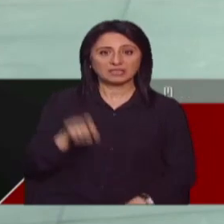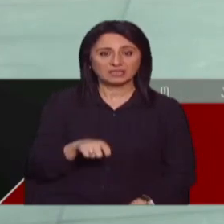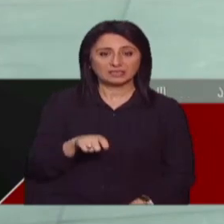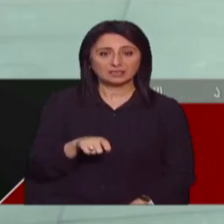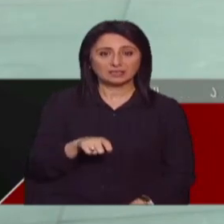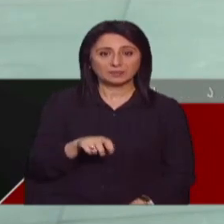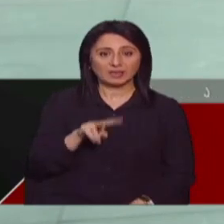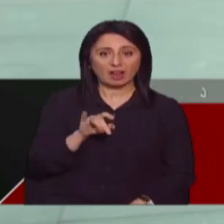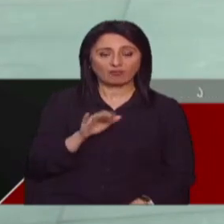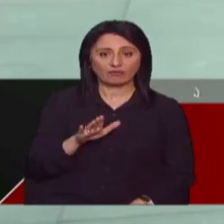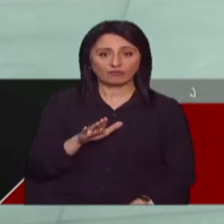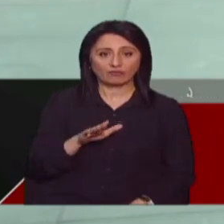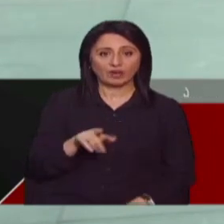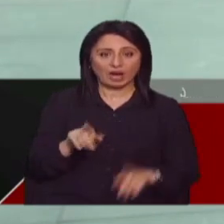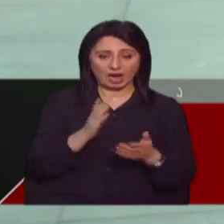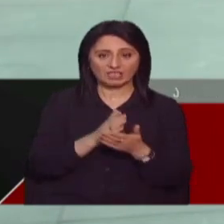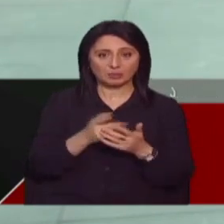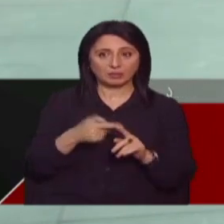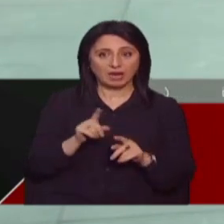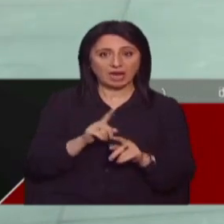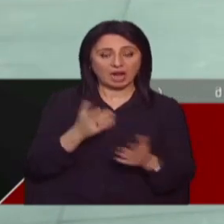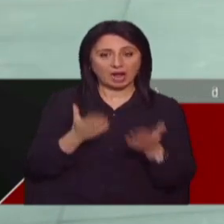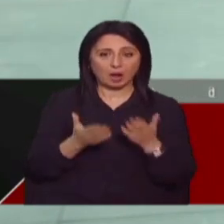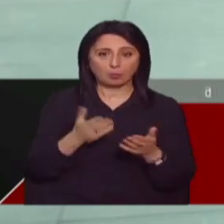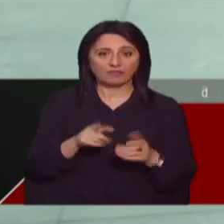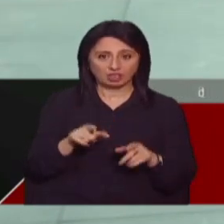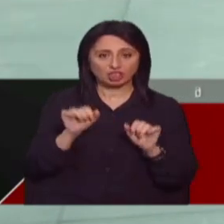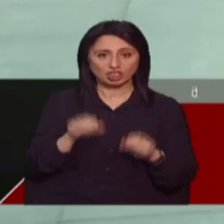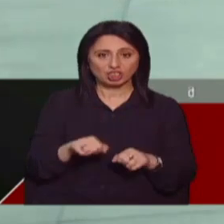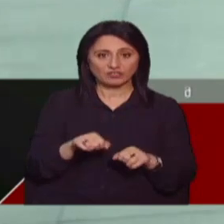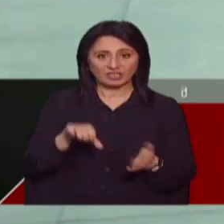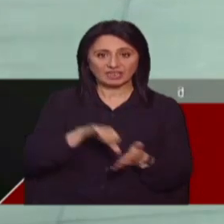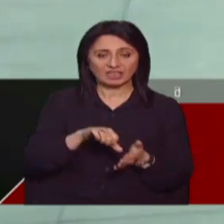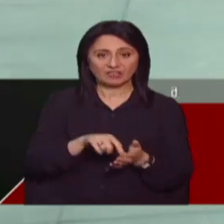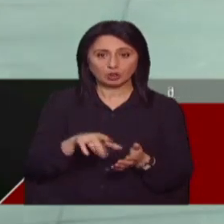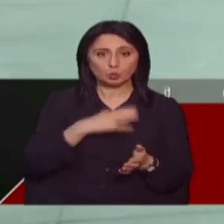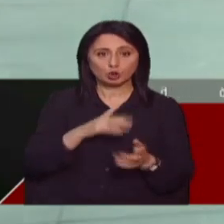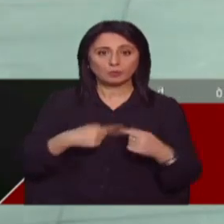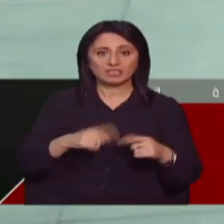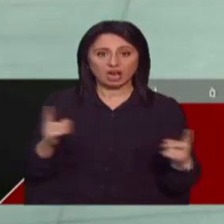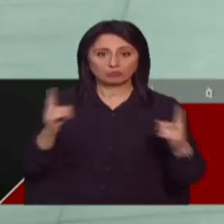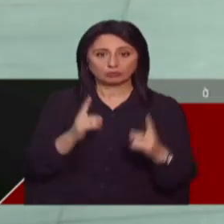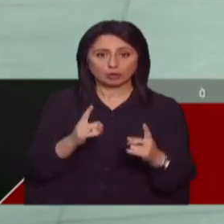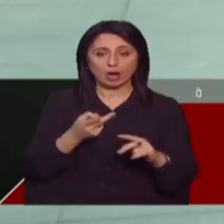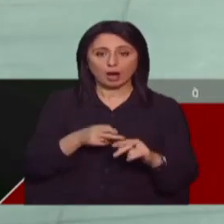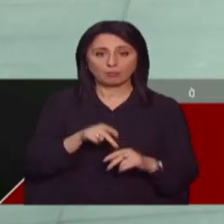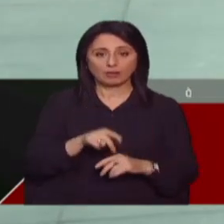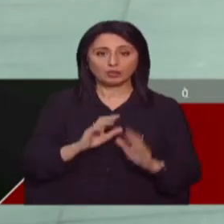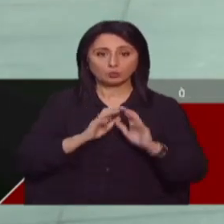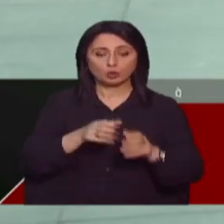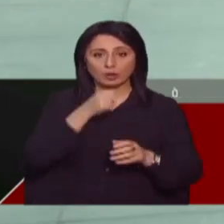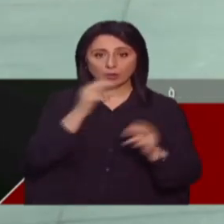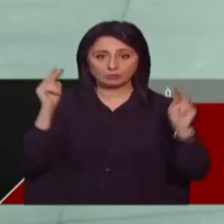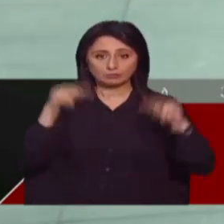მინისტრს სერგეი ლავროვსაც. Არსებობს იმის გარკვეული ალბათობა, რომ იგი შეიძლება დაესწროს იმავე უშიშროების საბჭოს ხდომას, ამიტომ მსოფლიო